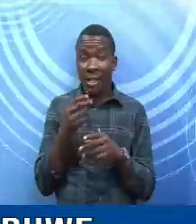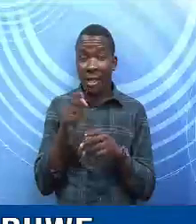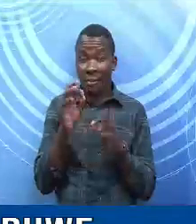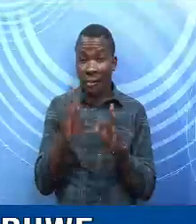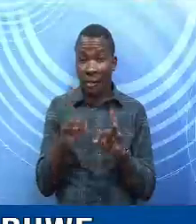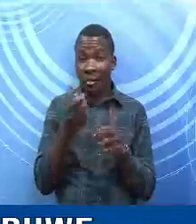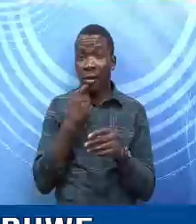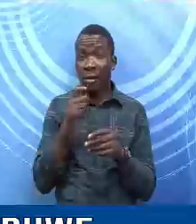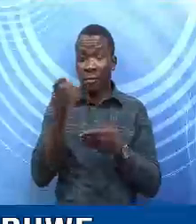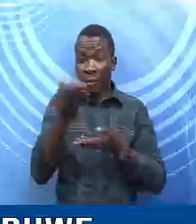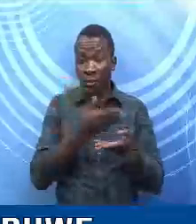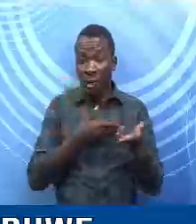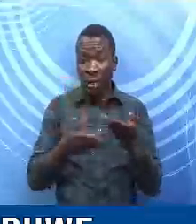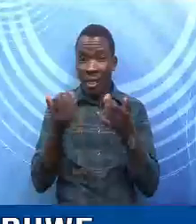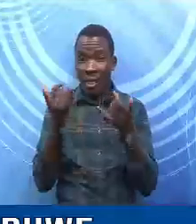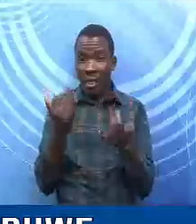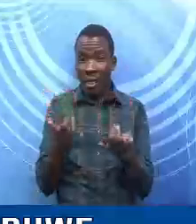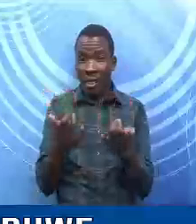aha ngaha,